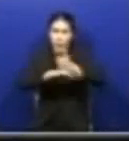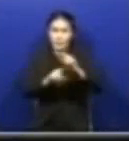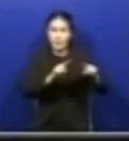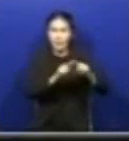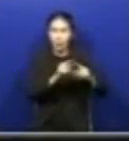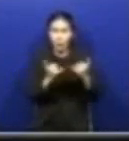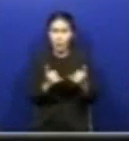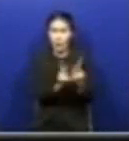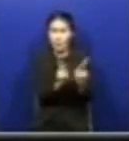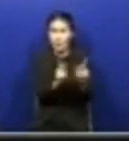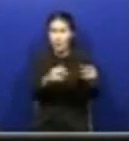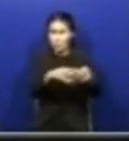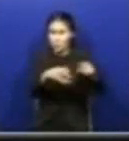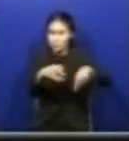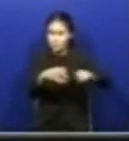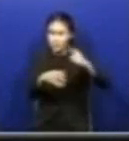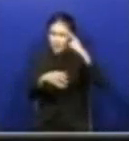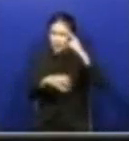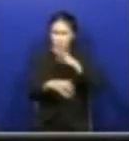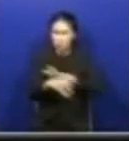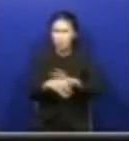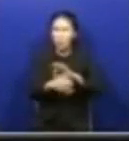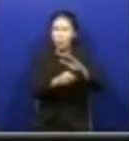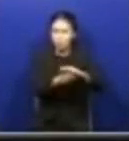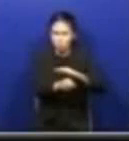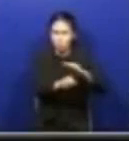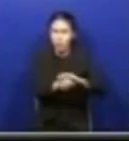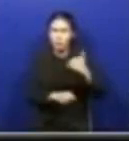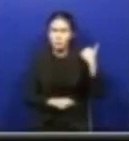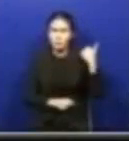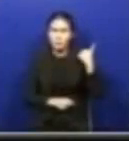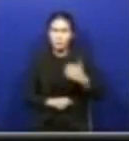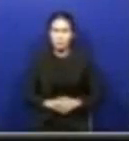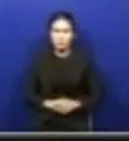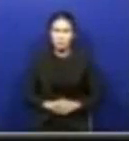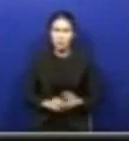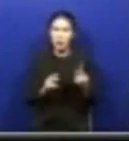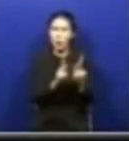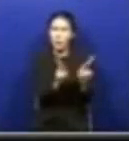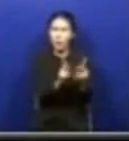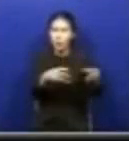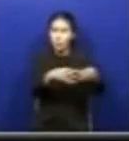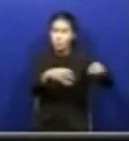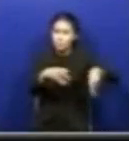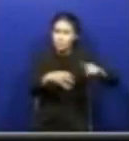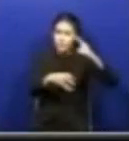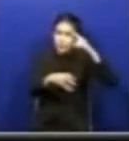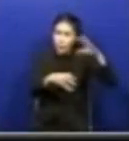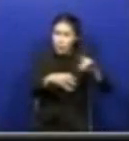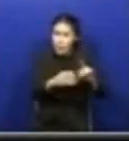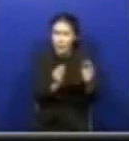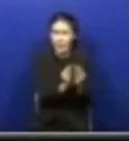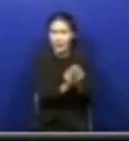การวันนี้นั้นผมเห็นใจท่านมากครับทั้งกรรมาธิการที่มาจากเสียงข้างม